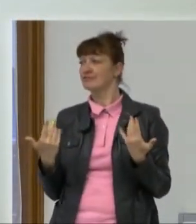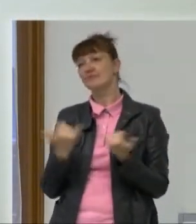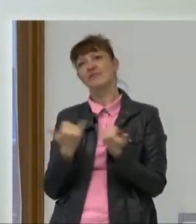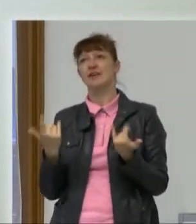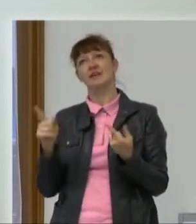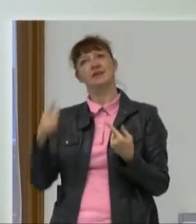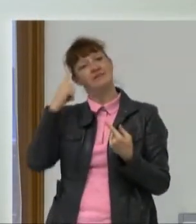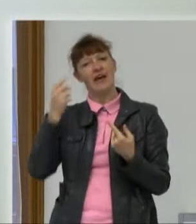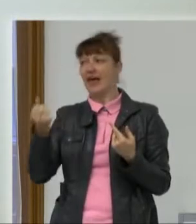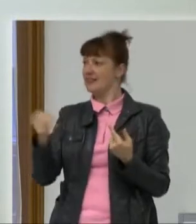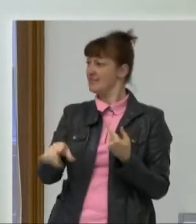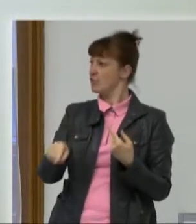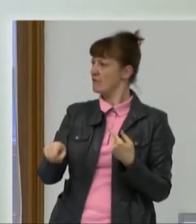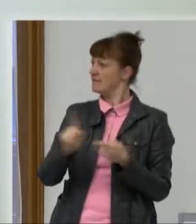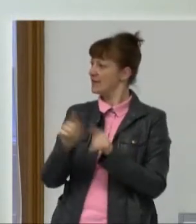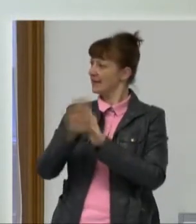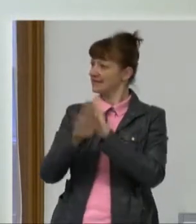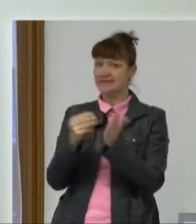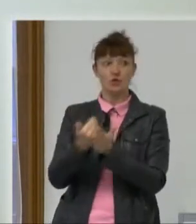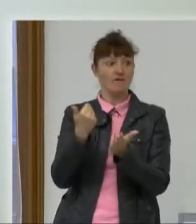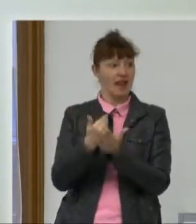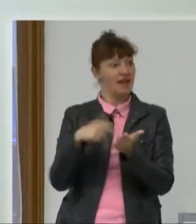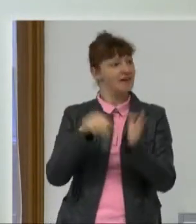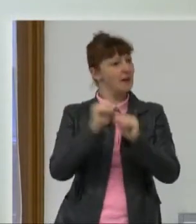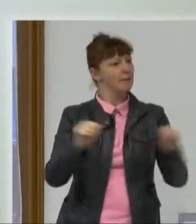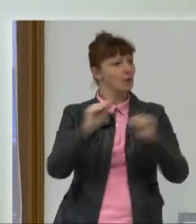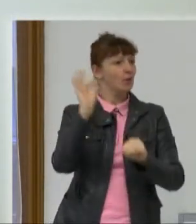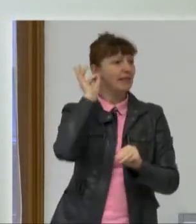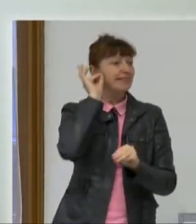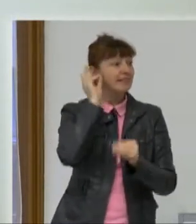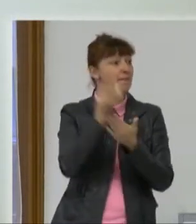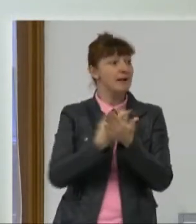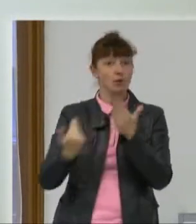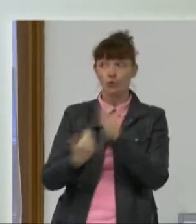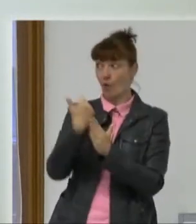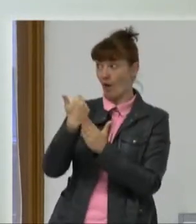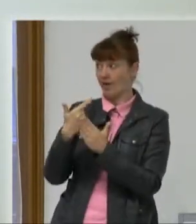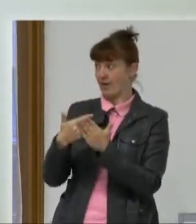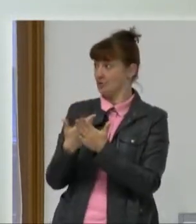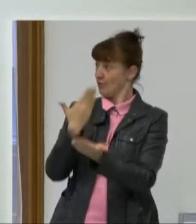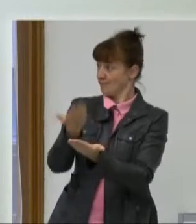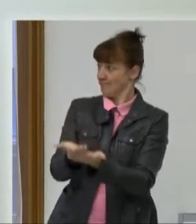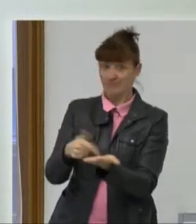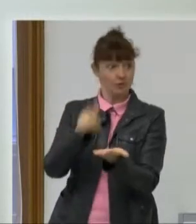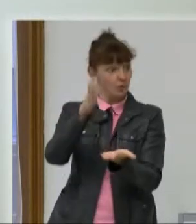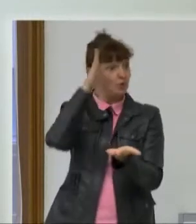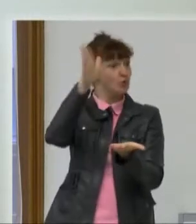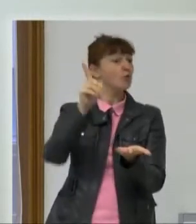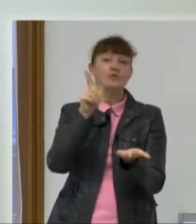als Entwurf vorliegende Gesetzesnovelle zur Pädagoginnenbildung neu denkt das ja bereits an. Es soll ja in Zukunft